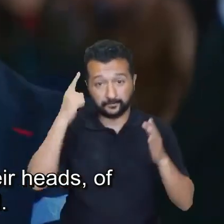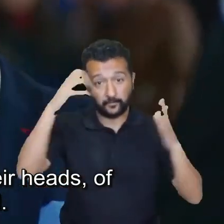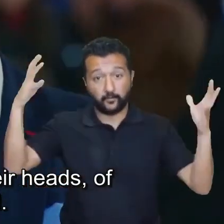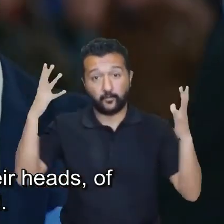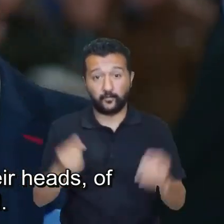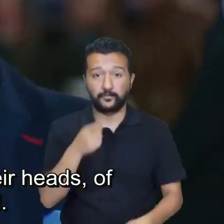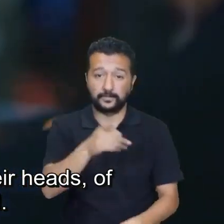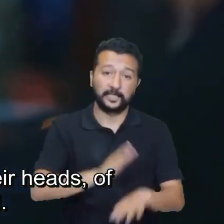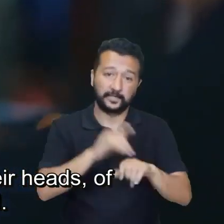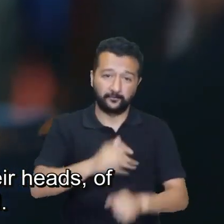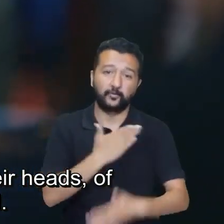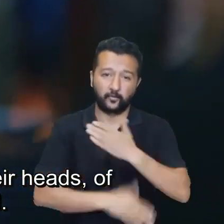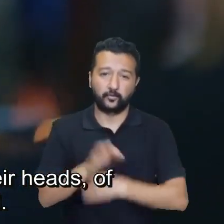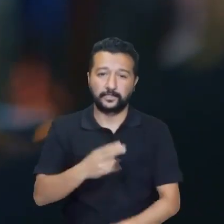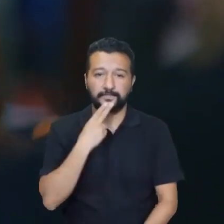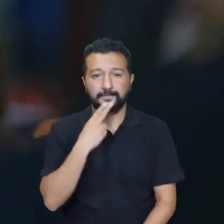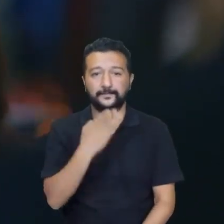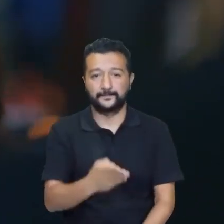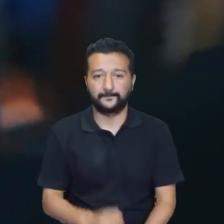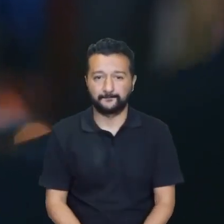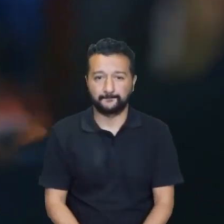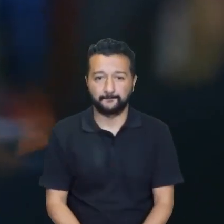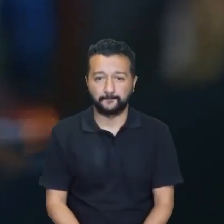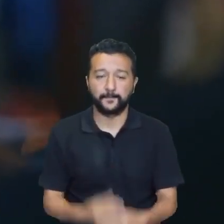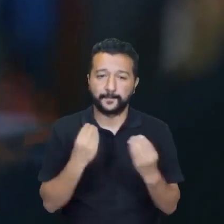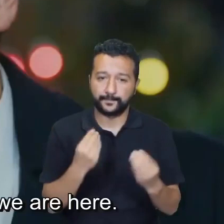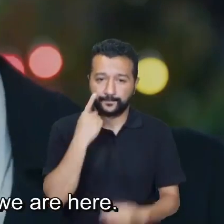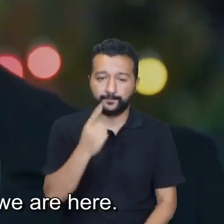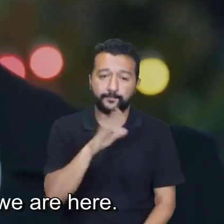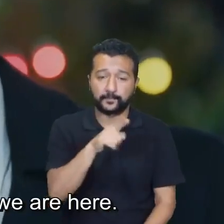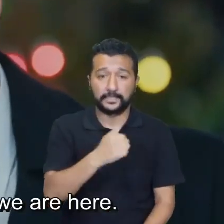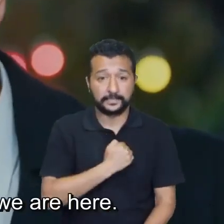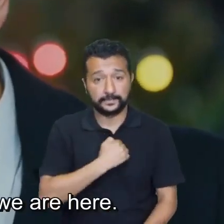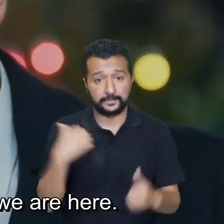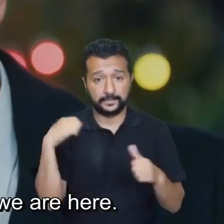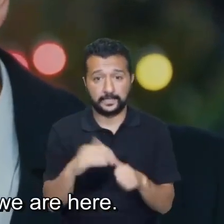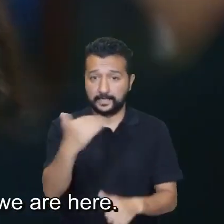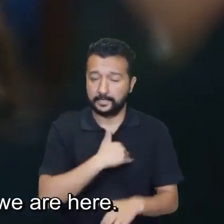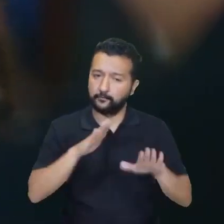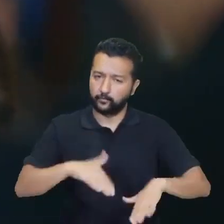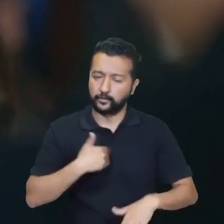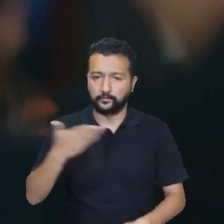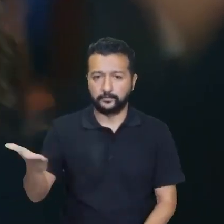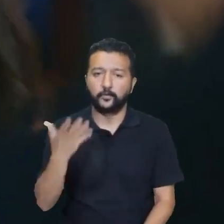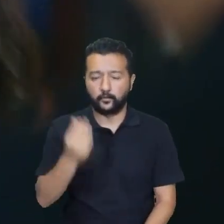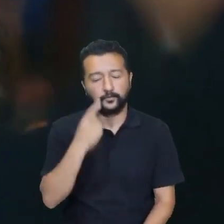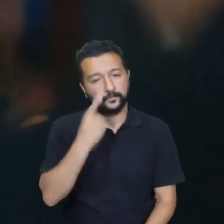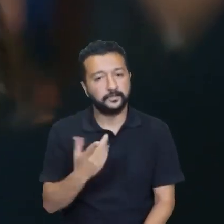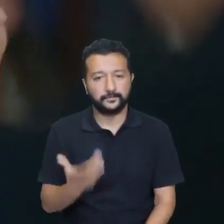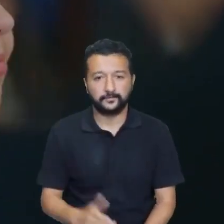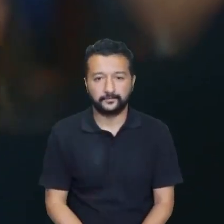da kuş yuvası yaptı, yorulduk tabii kız. İyi bakalım. Sıkılırsan yine gel ama, biz buradayız.